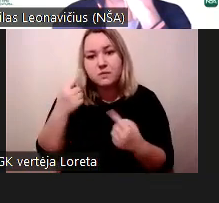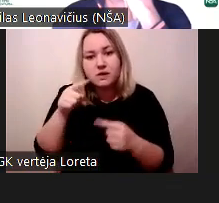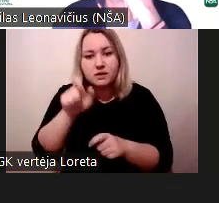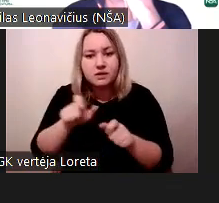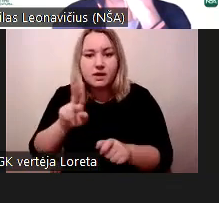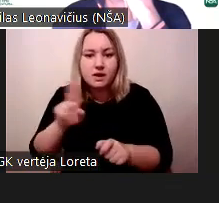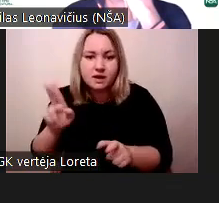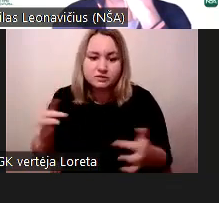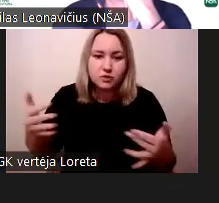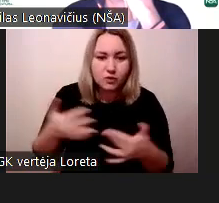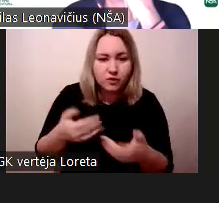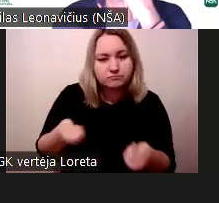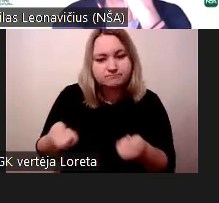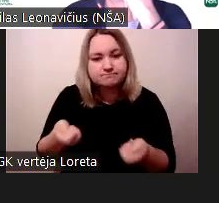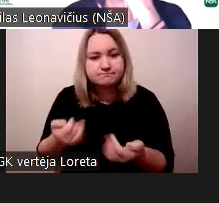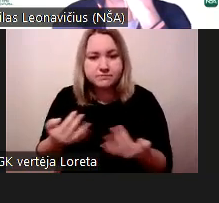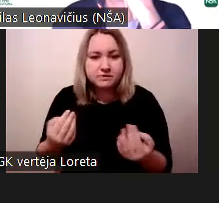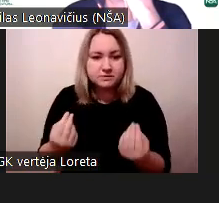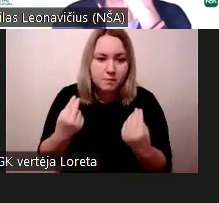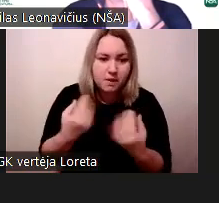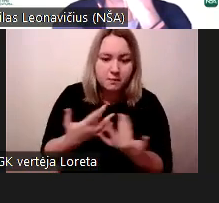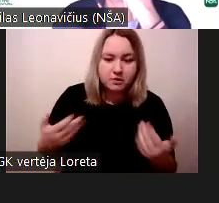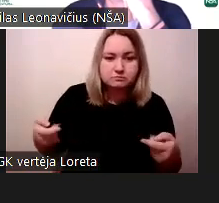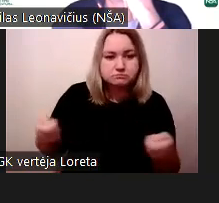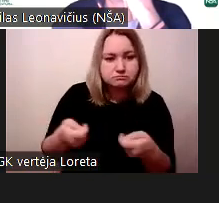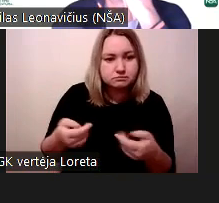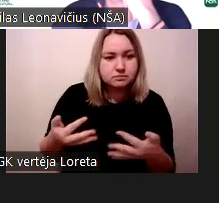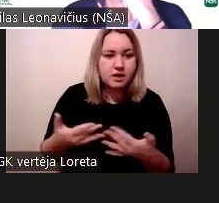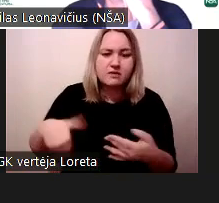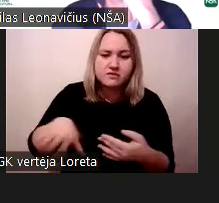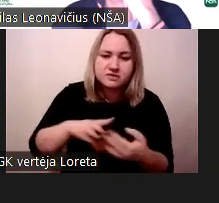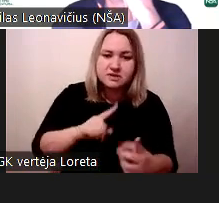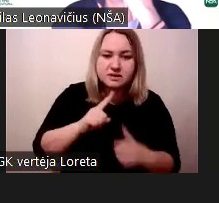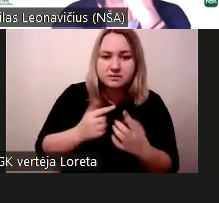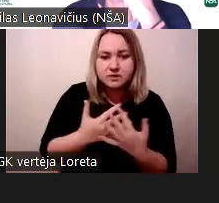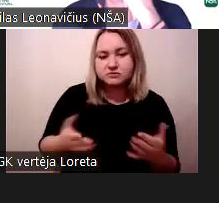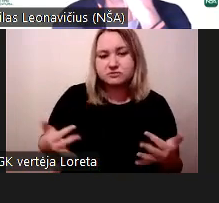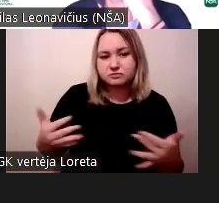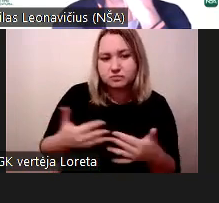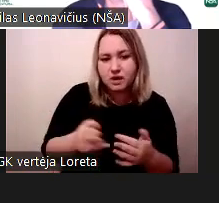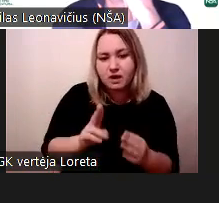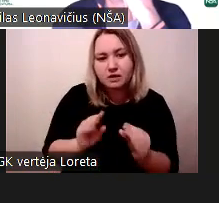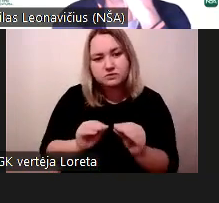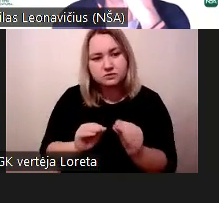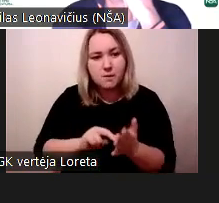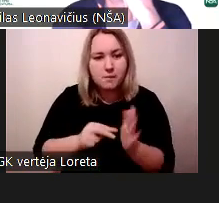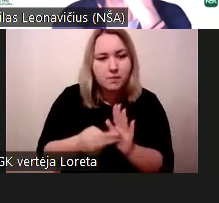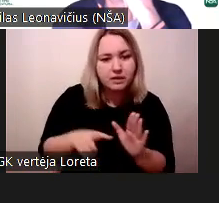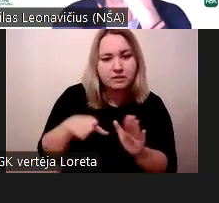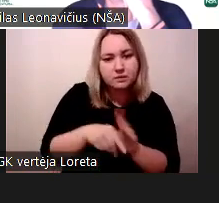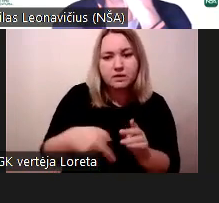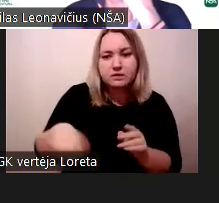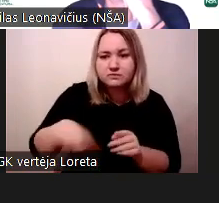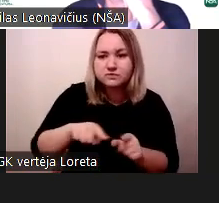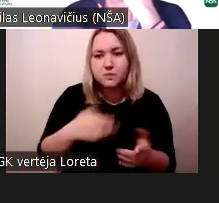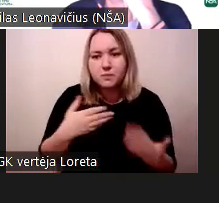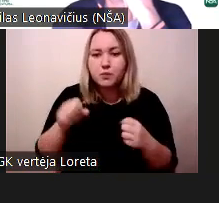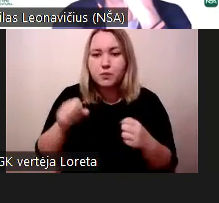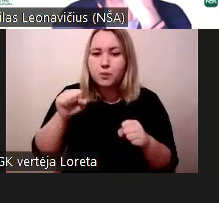kurie organizavo šias pamokas, visas šias sesijas, ir kad mes galėjome